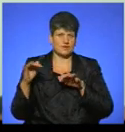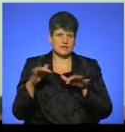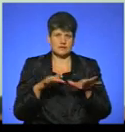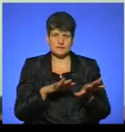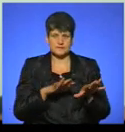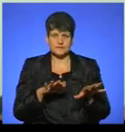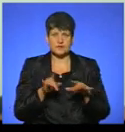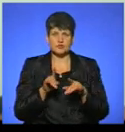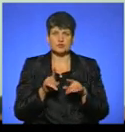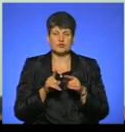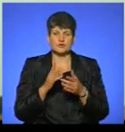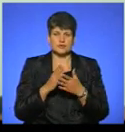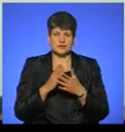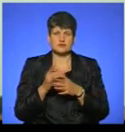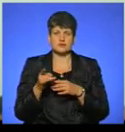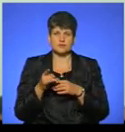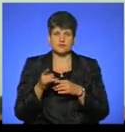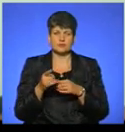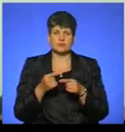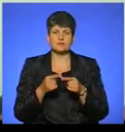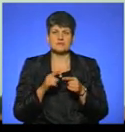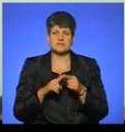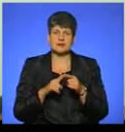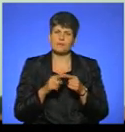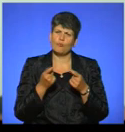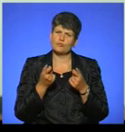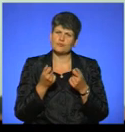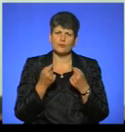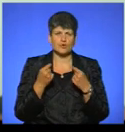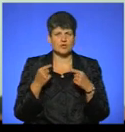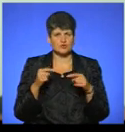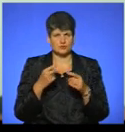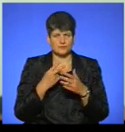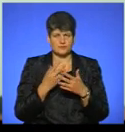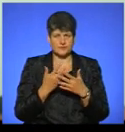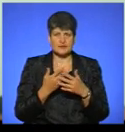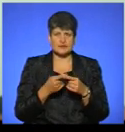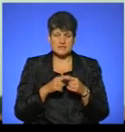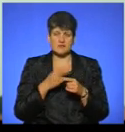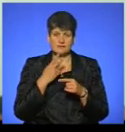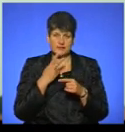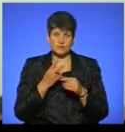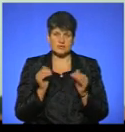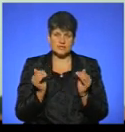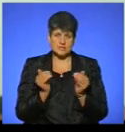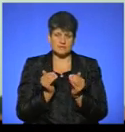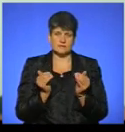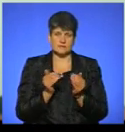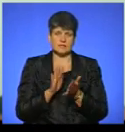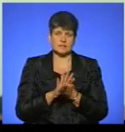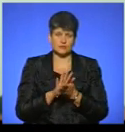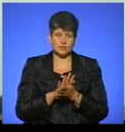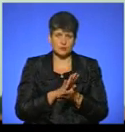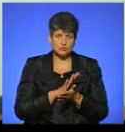що йде зі всього Тернополя в це, бо воно би по-іншому трошки розбавилося. Це видно, що це таке локалізоване забруднення десь було, що